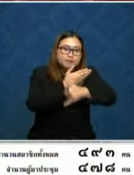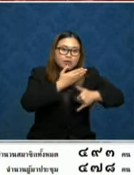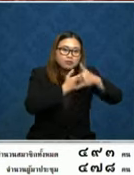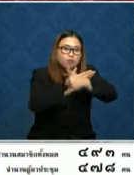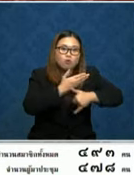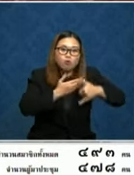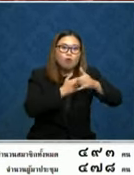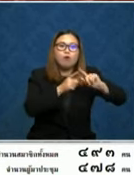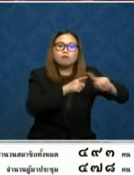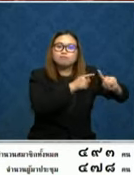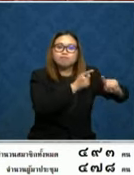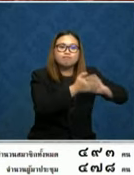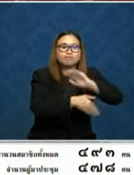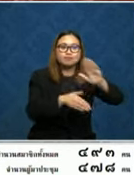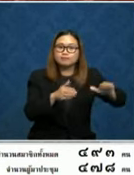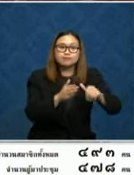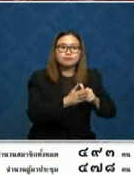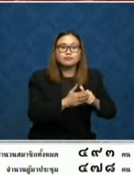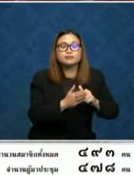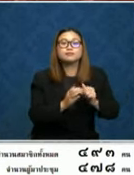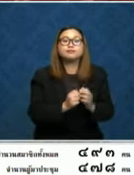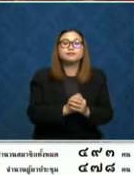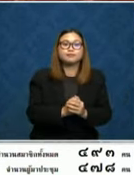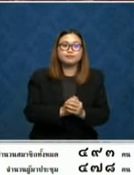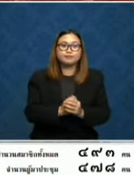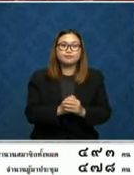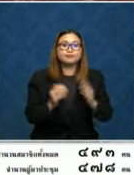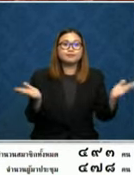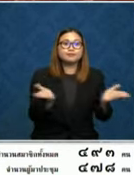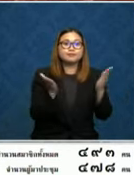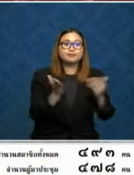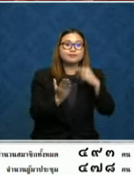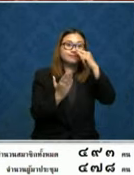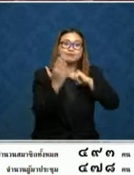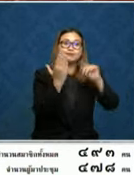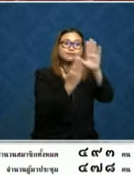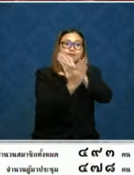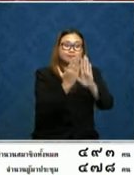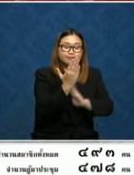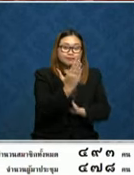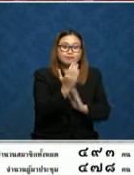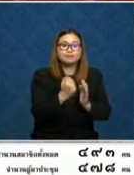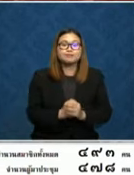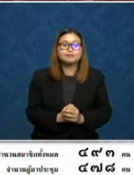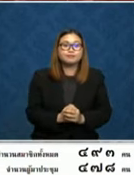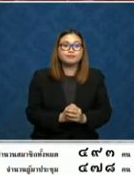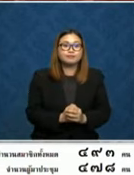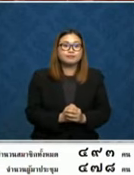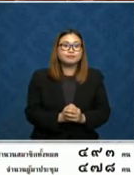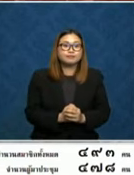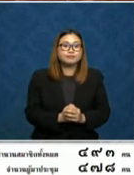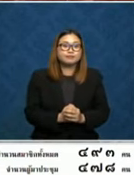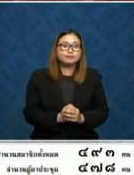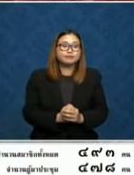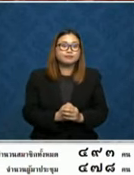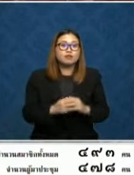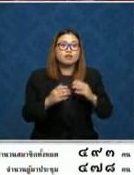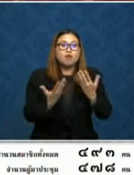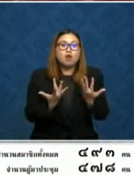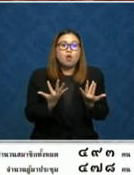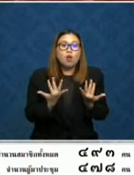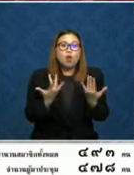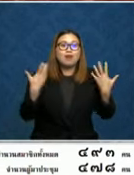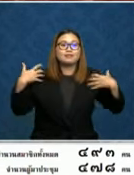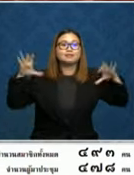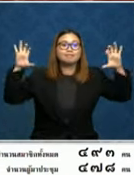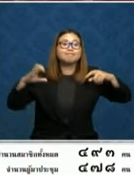ค่ะที่จะสนับสนุนทรัพยากรด้านมนุษยธรรมนะคะให้กับประเทศไทยแล้วก็ตลอดแนวชายแดนไทยเมียนมารอแค่รัฐบาลไทยพร้